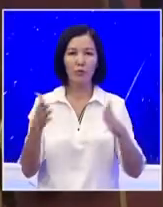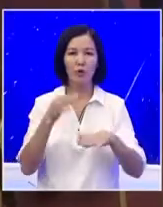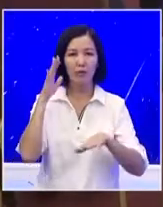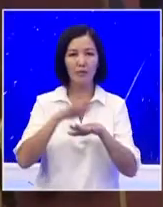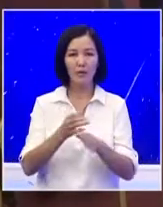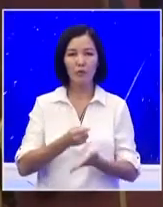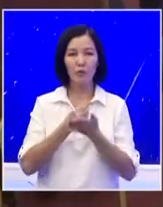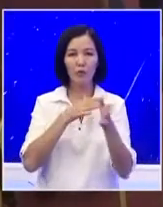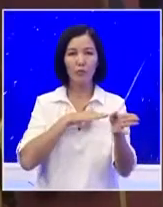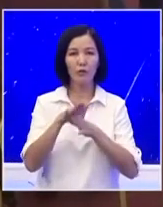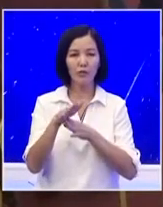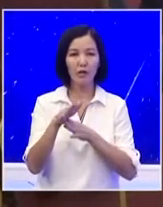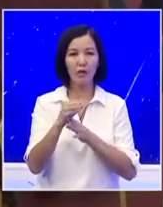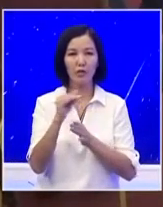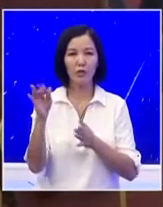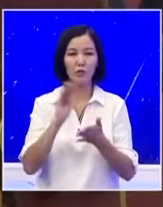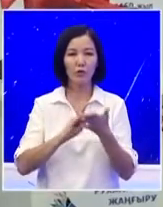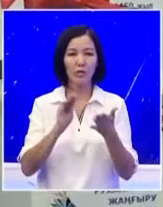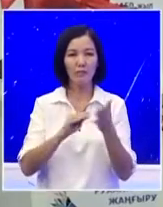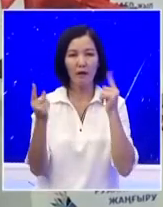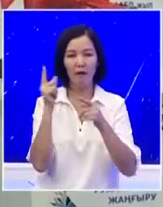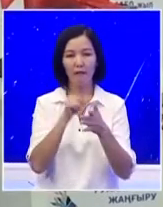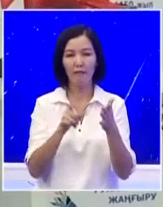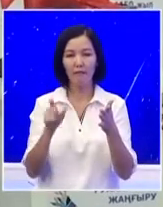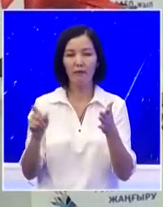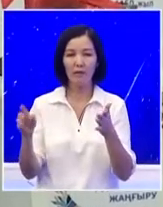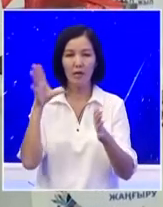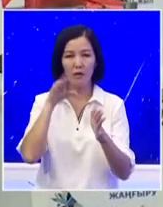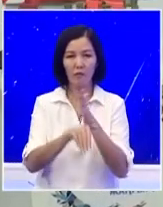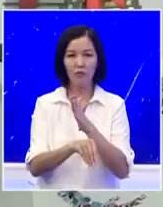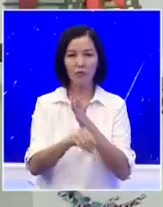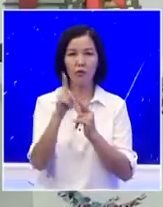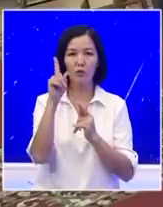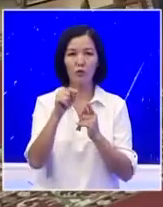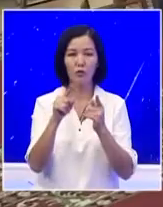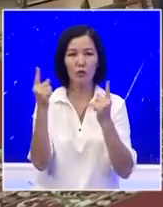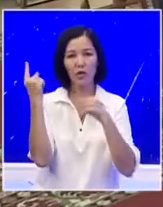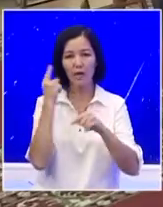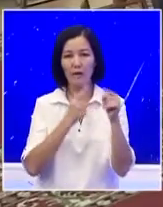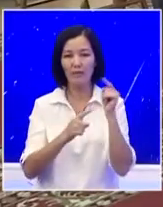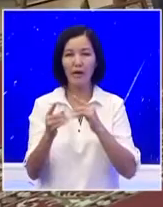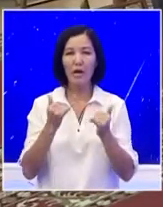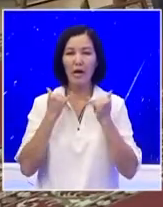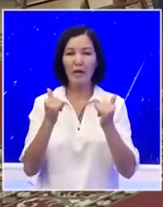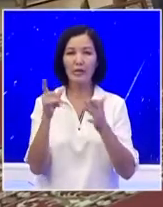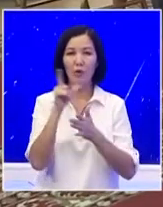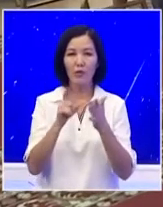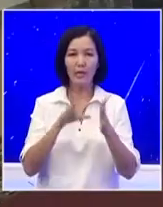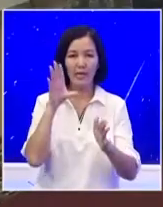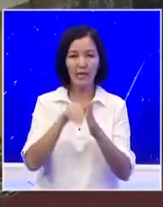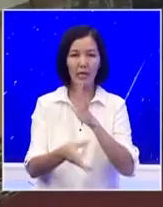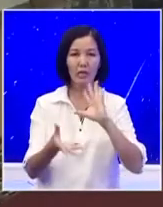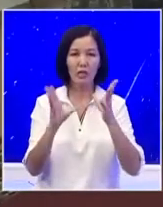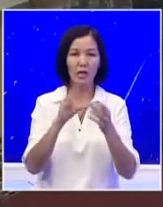жүзеге асты. Кітапқа жетісулық жас ақындардың өлең жырлары топтастырылған. Яғни 100 шырайлы шығармамен арнаулар енген. Жалпы